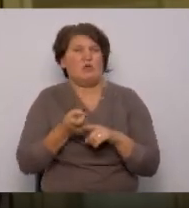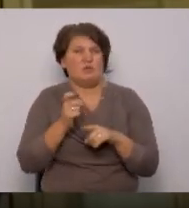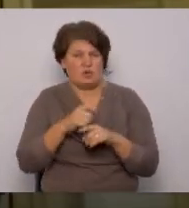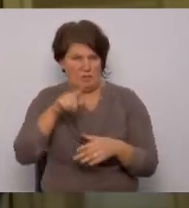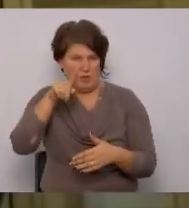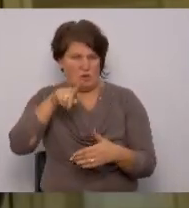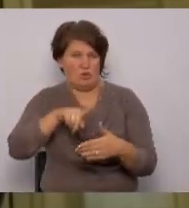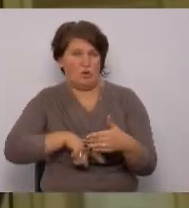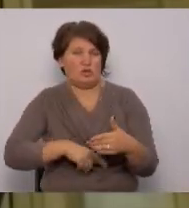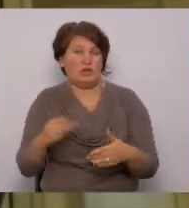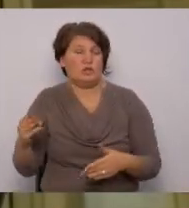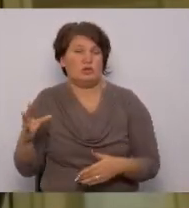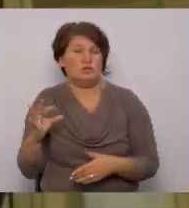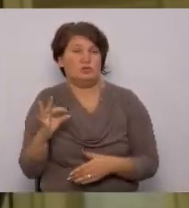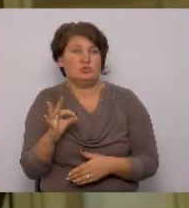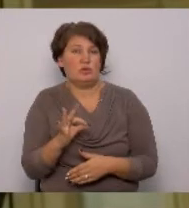що